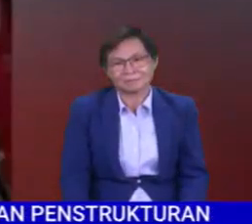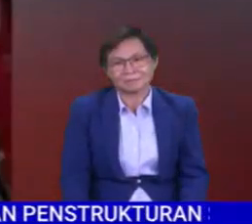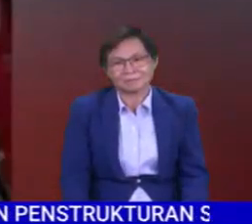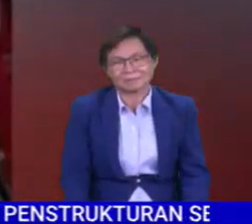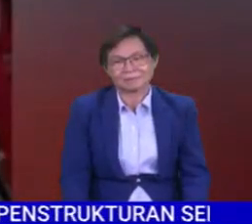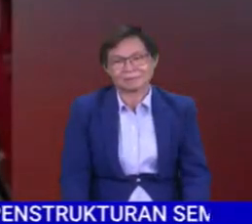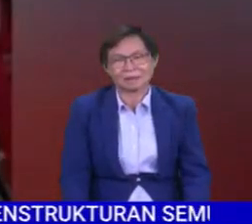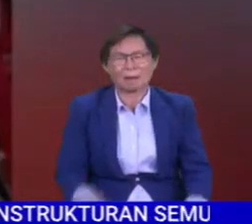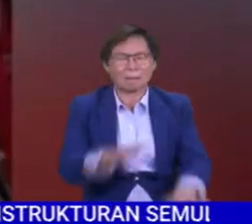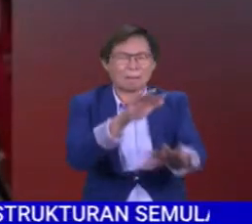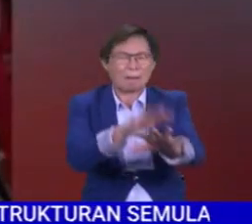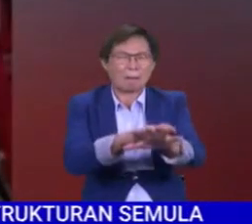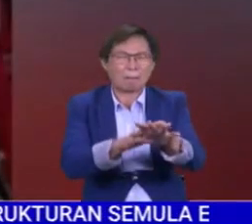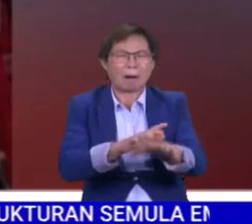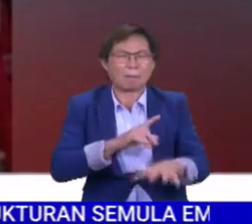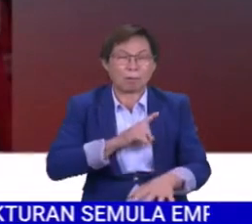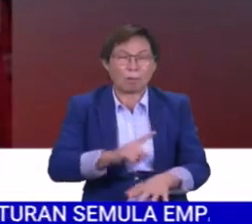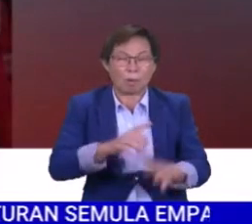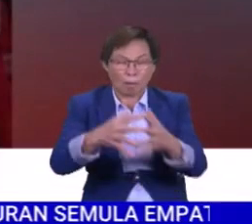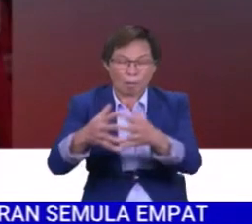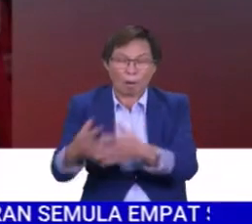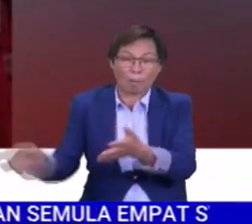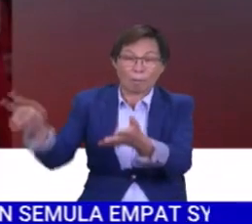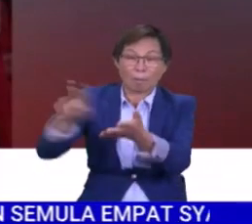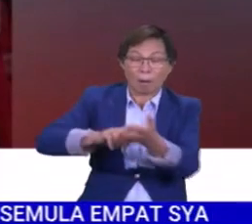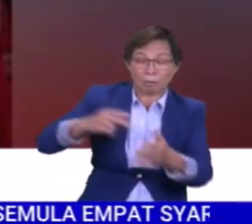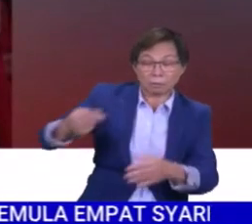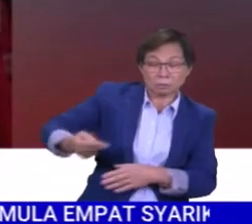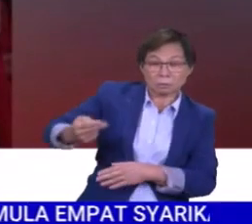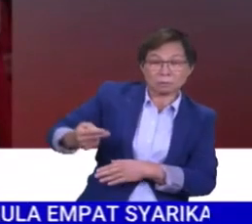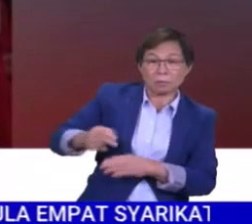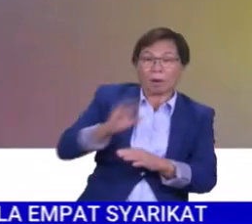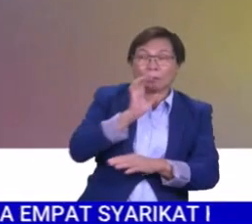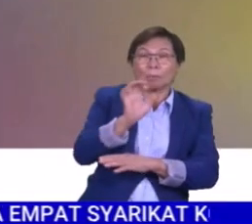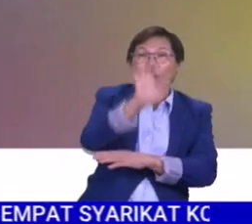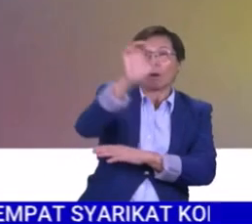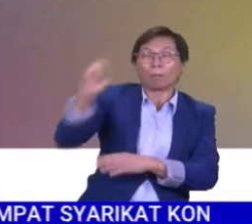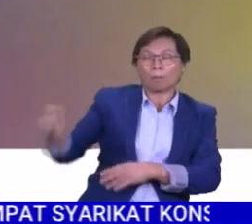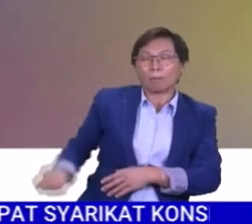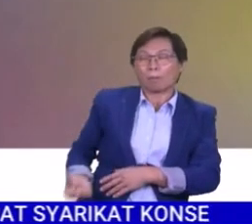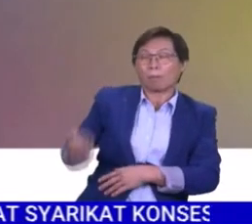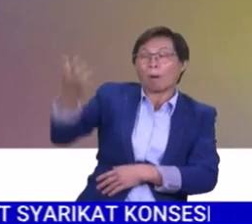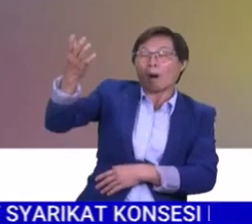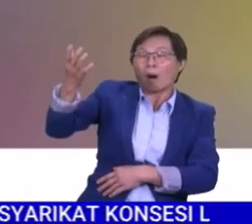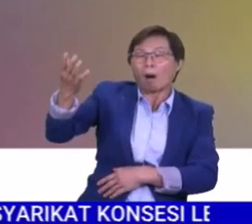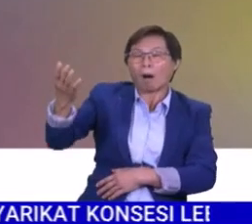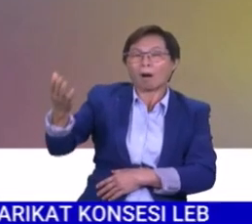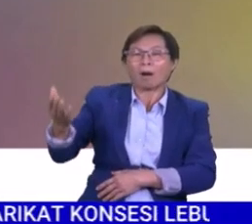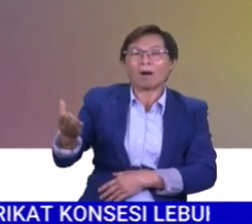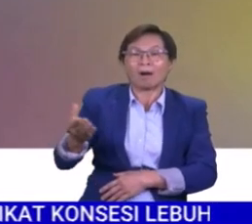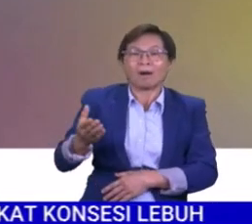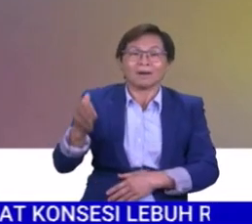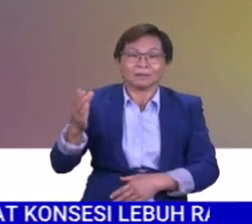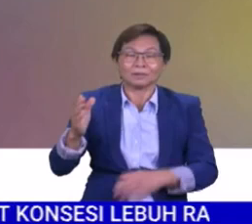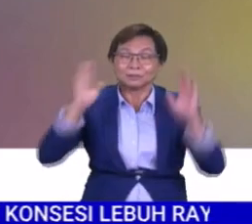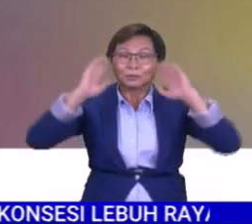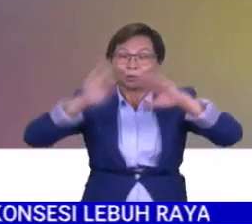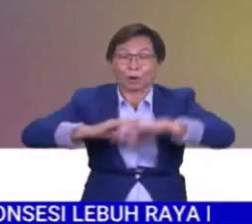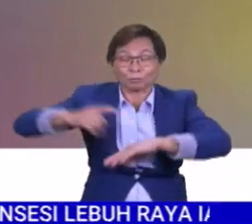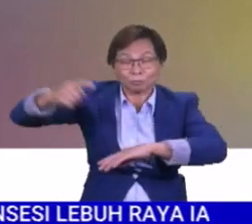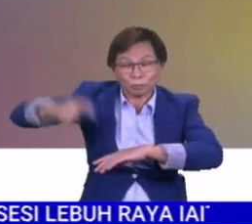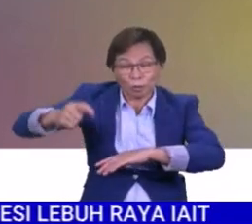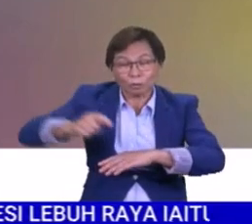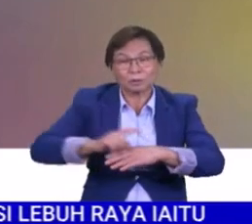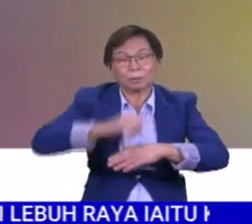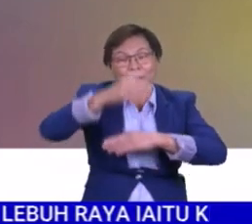Hai ratusan muslim Amerika Serikat melekat sejarah apabila lowongan takbir dan salat tarawih berjemaah diadakan di